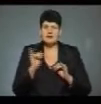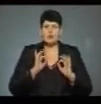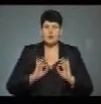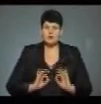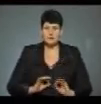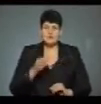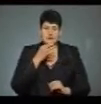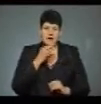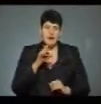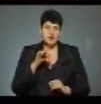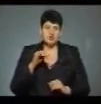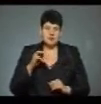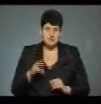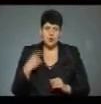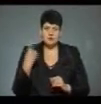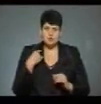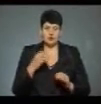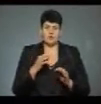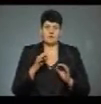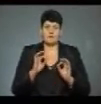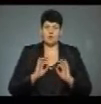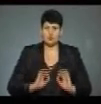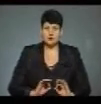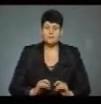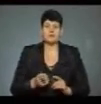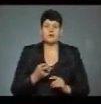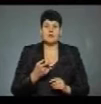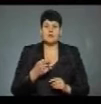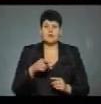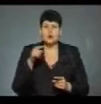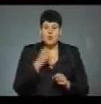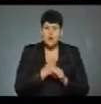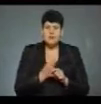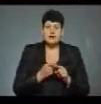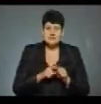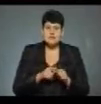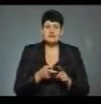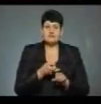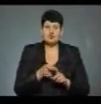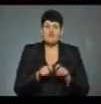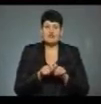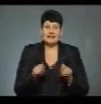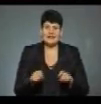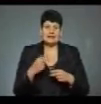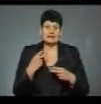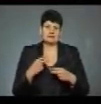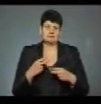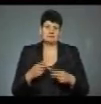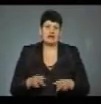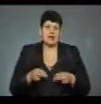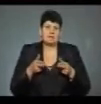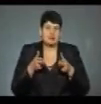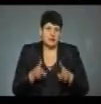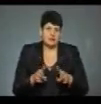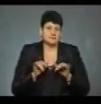повідомила речниця обласної прокуратури Леся Гурецька. За її словами, роблять це через відкрите кримінальне провадження, яке саме